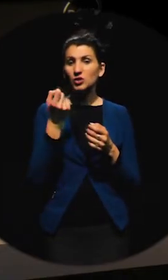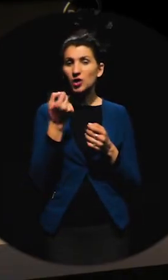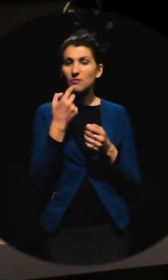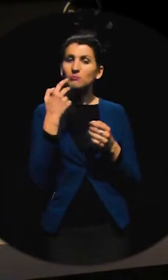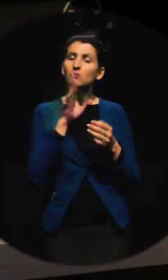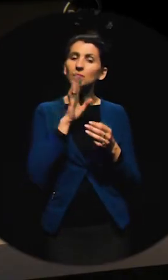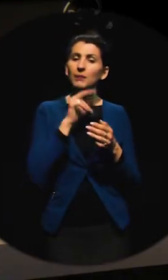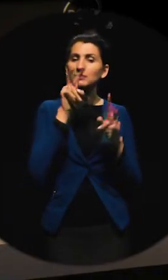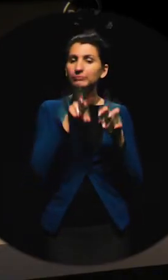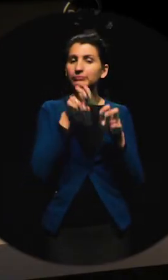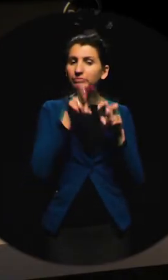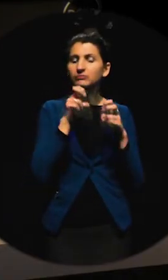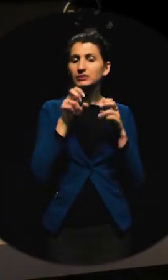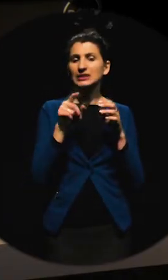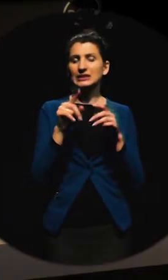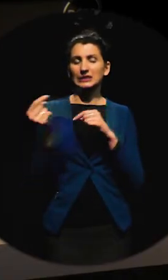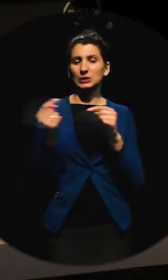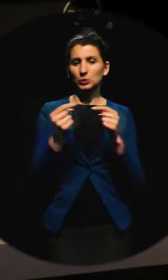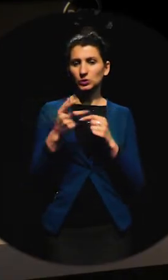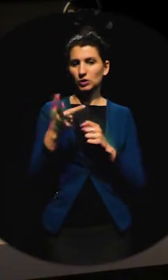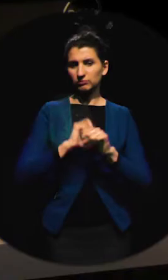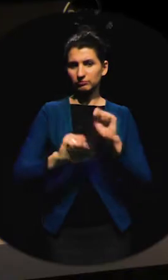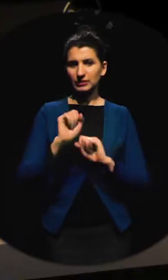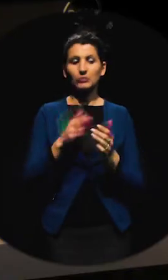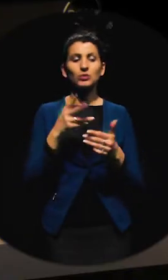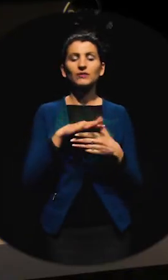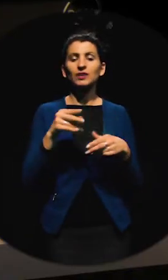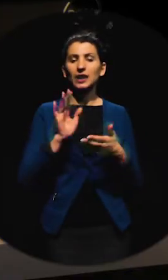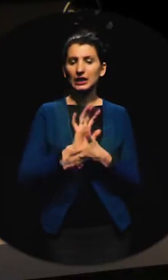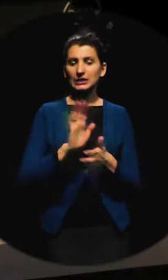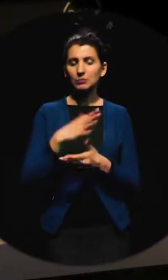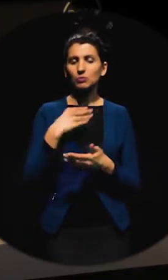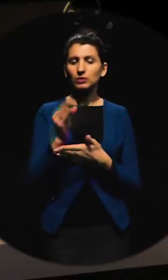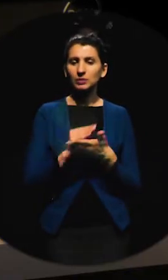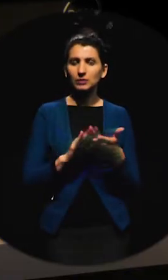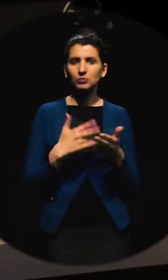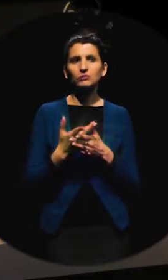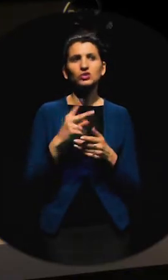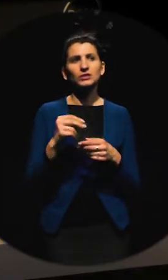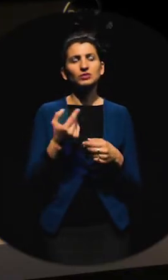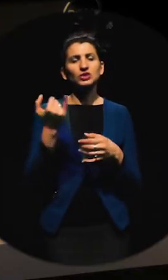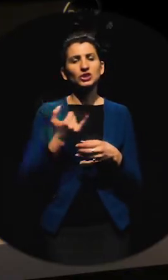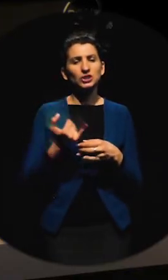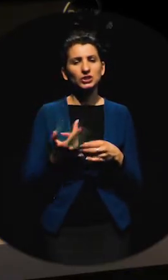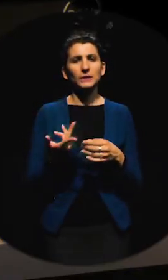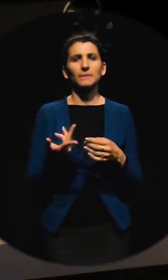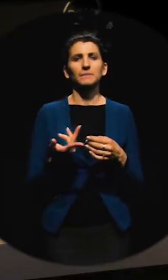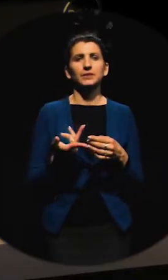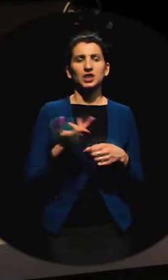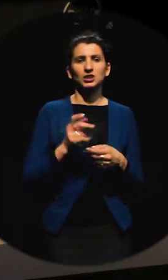protestujący. I tak na przykład dzieci zamieniają się w osoby z